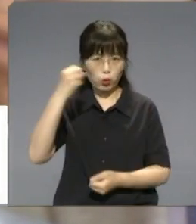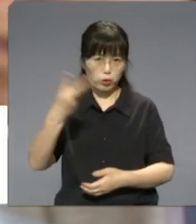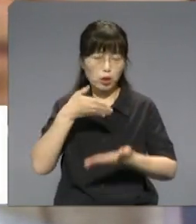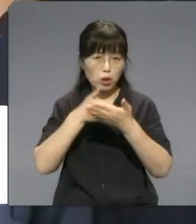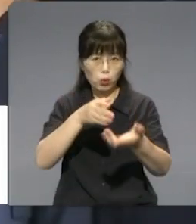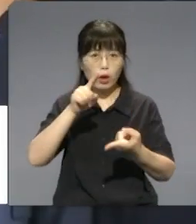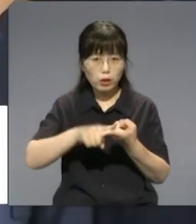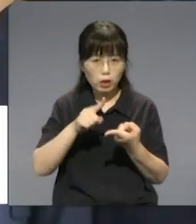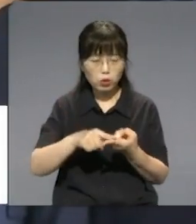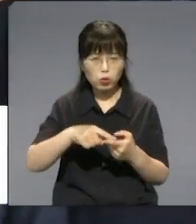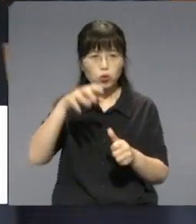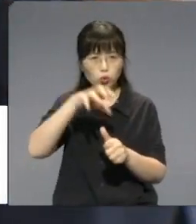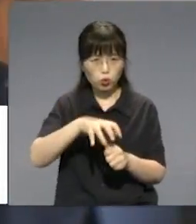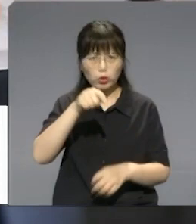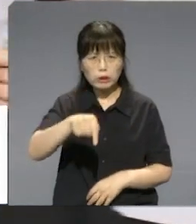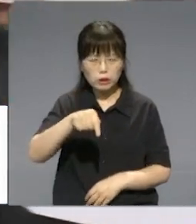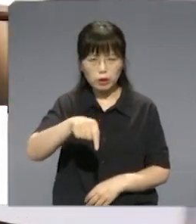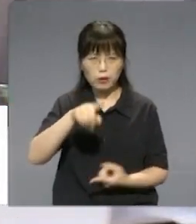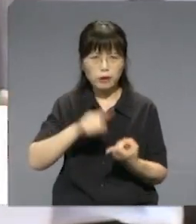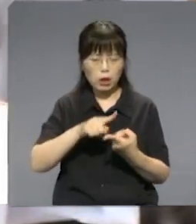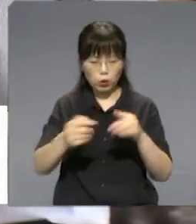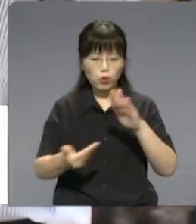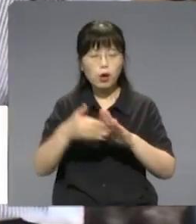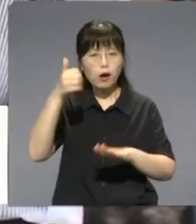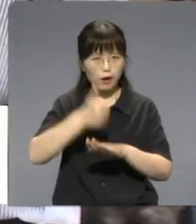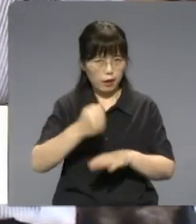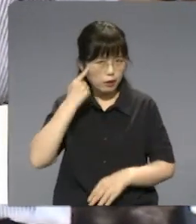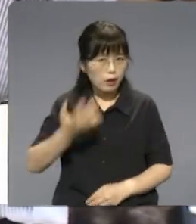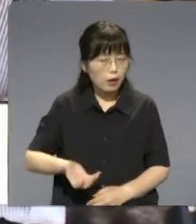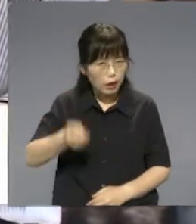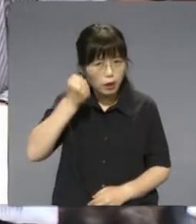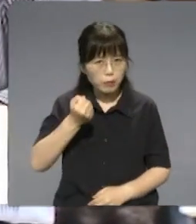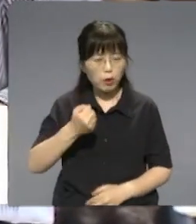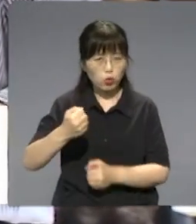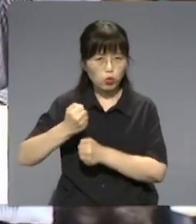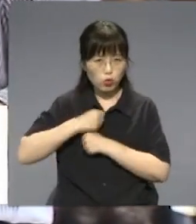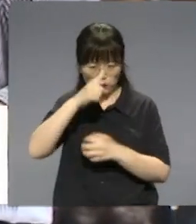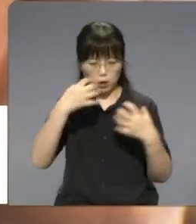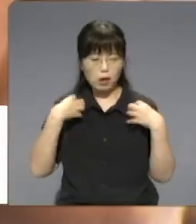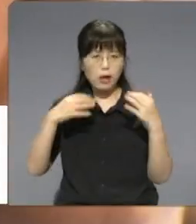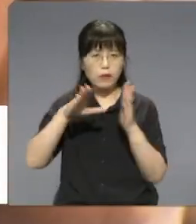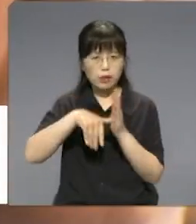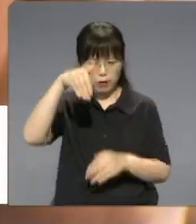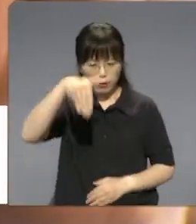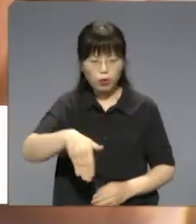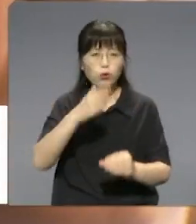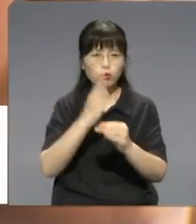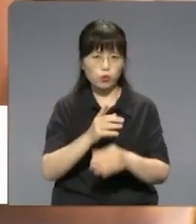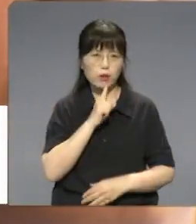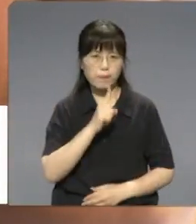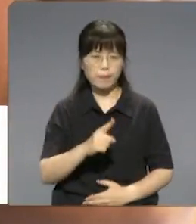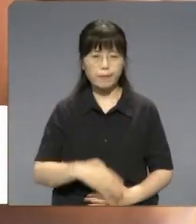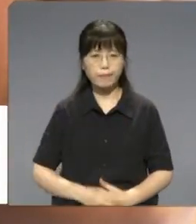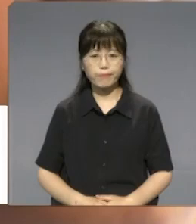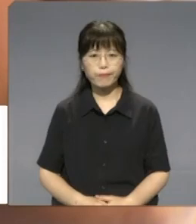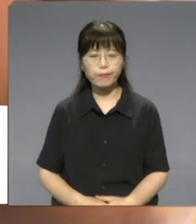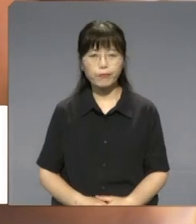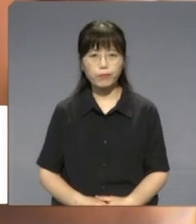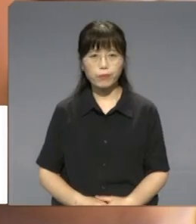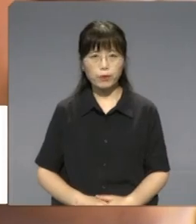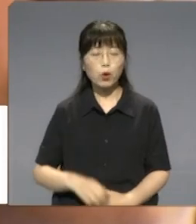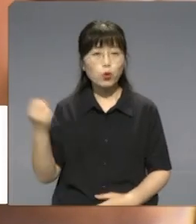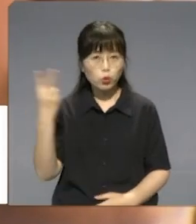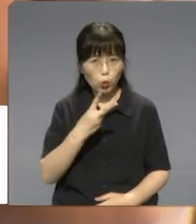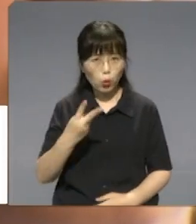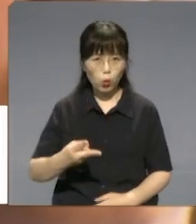재청구한 것은 구속 그 자체를 성과로 생각하는 것이라며 군사정권 시절로 퇴보하고 있다고 밝혔습니다.